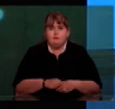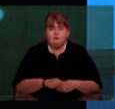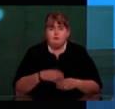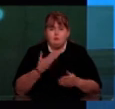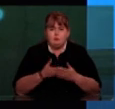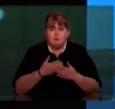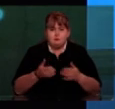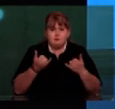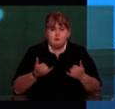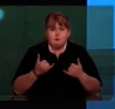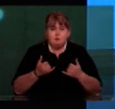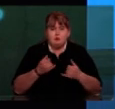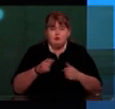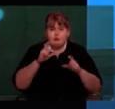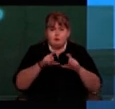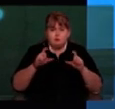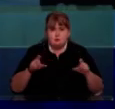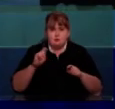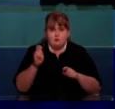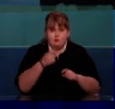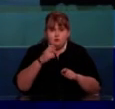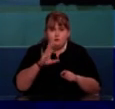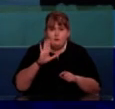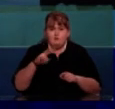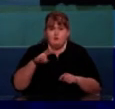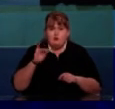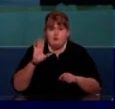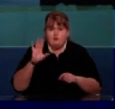Примеры современной гражданской войны в Ливии.